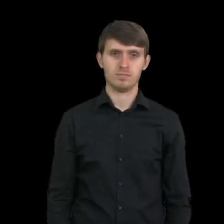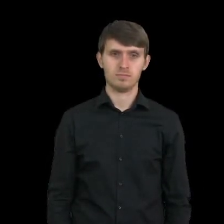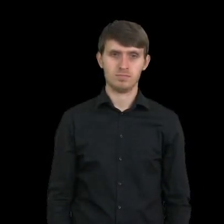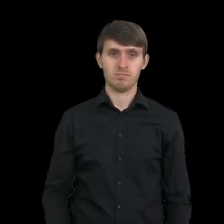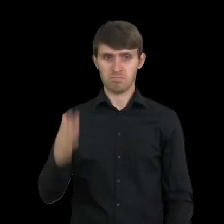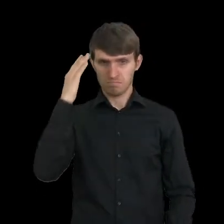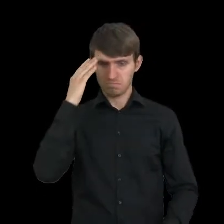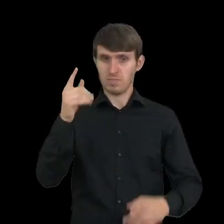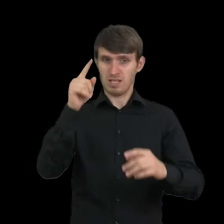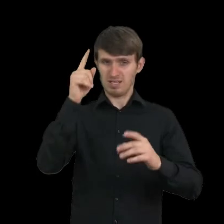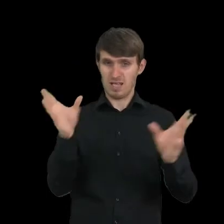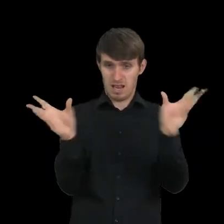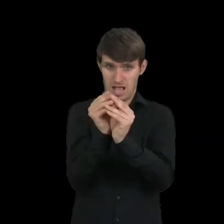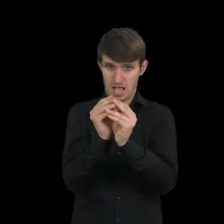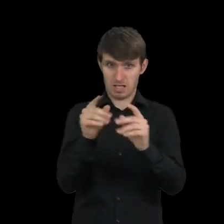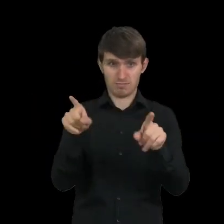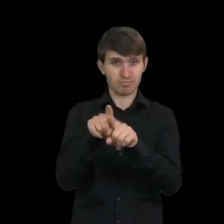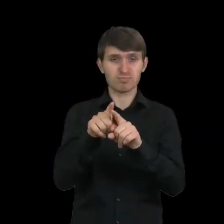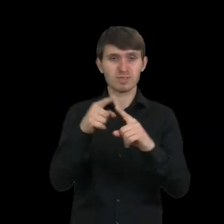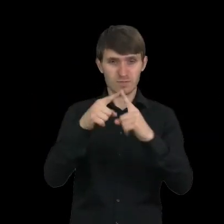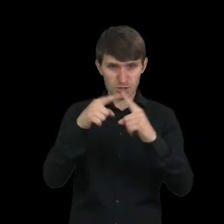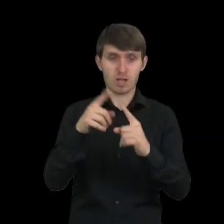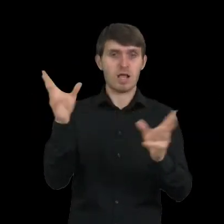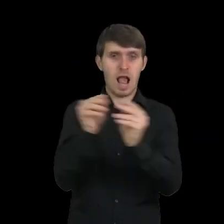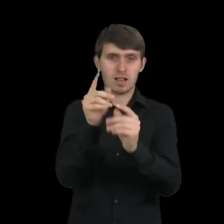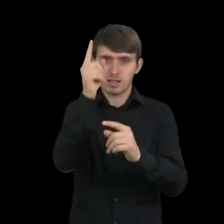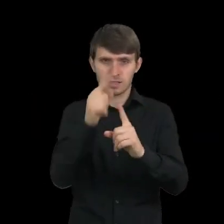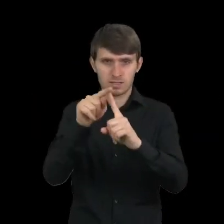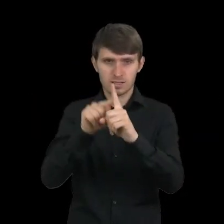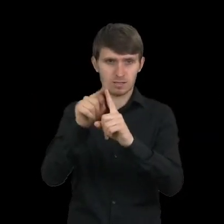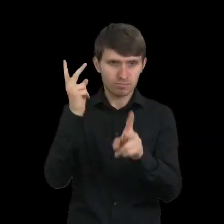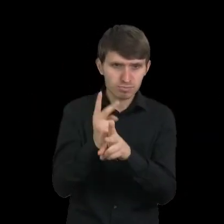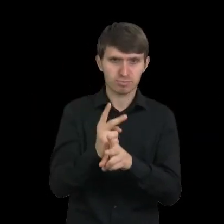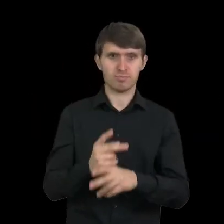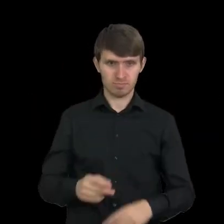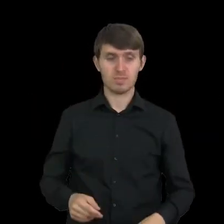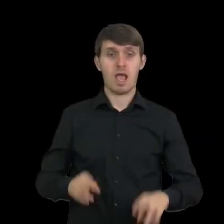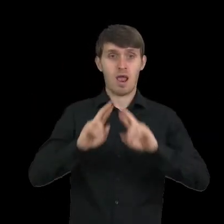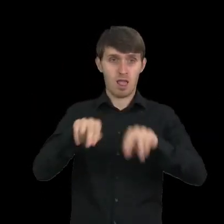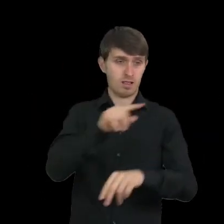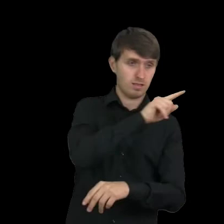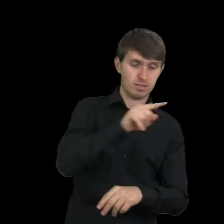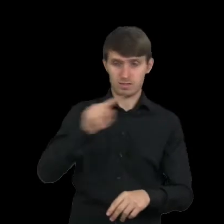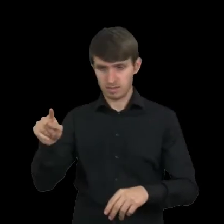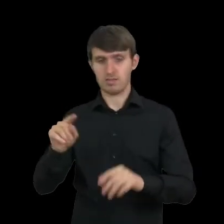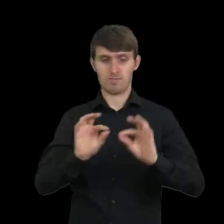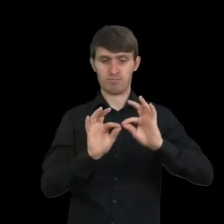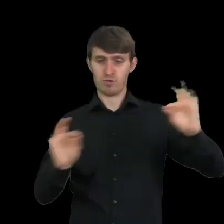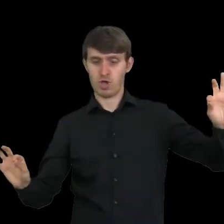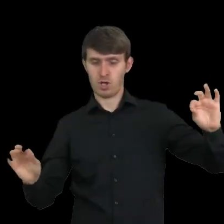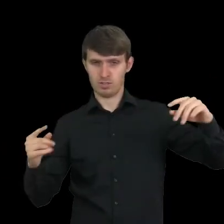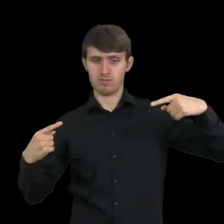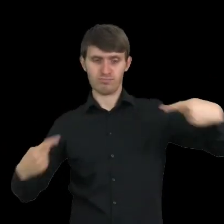wspólne ramię. A pozostałe ramiona tutaj dopełniają się do prostej. Czyli takie dwa kąty